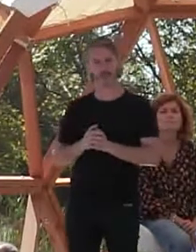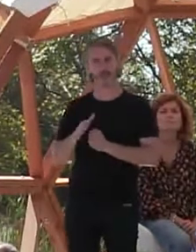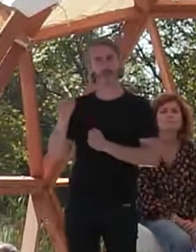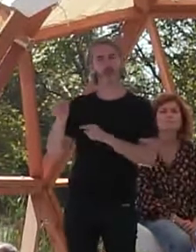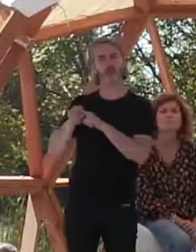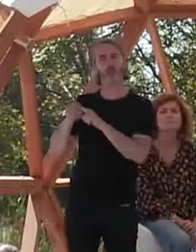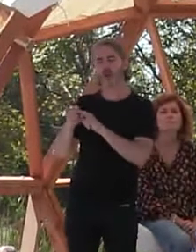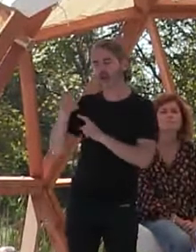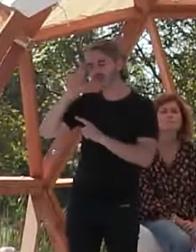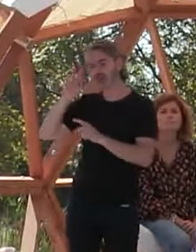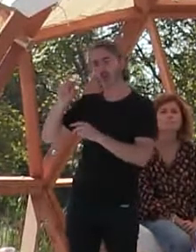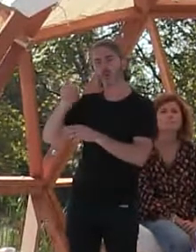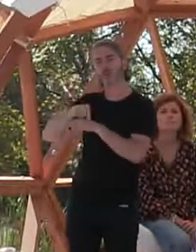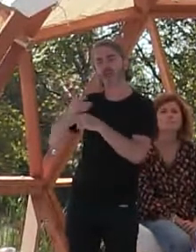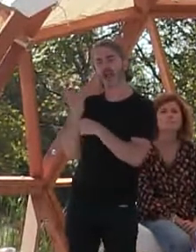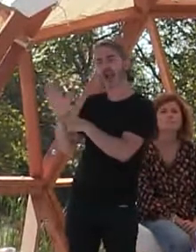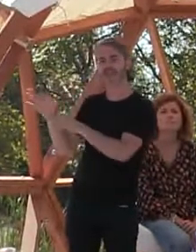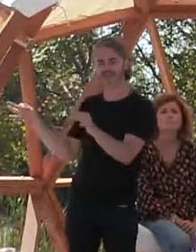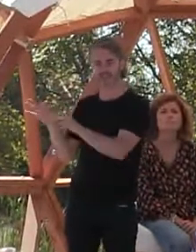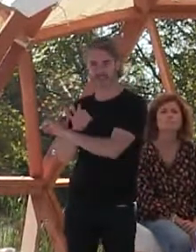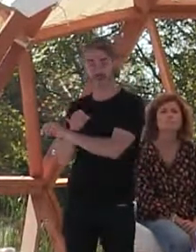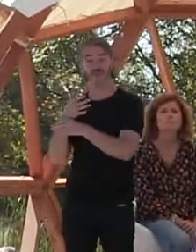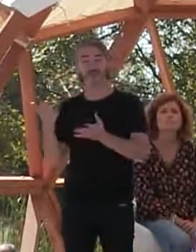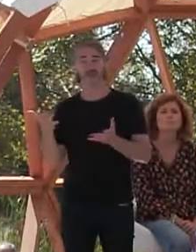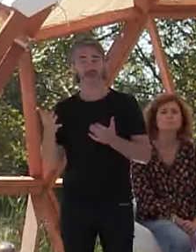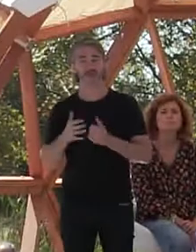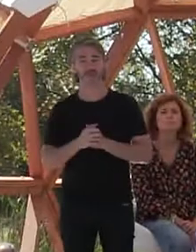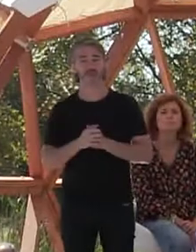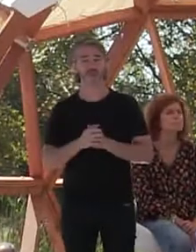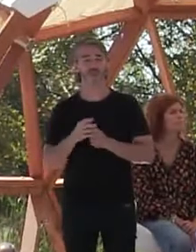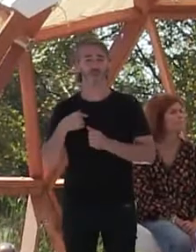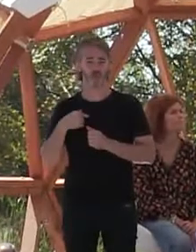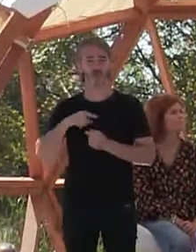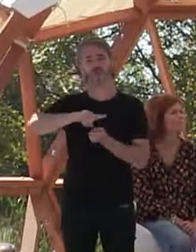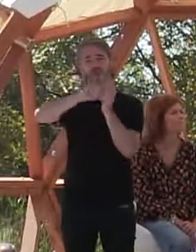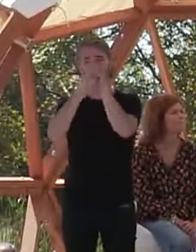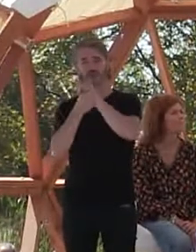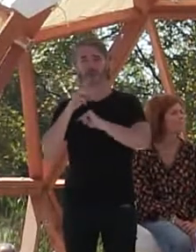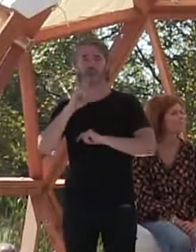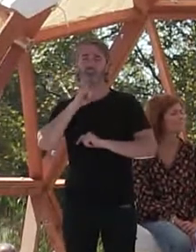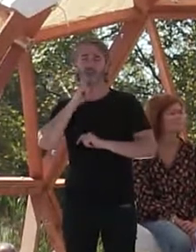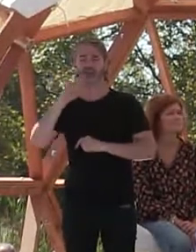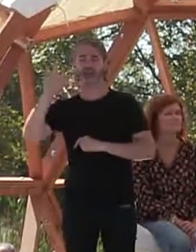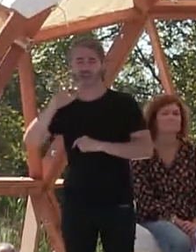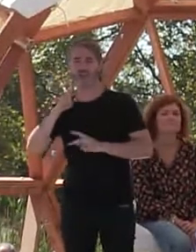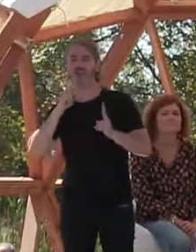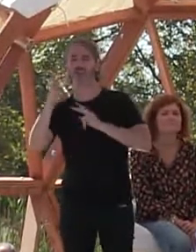cap proposta política. Davant d'això, dejadme que l'envie un mensaje al señor